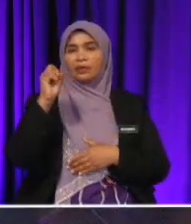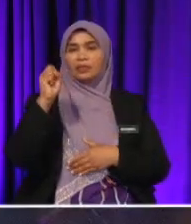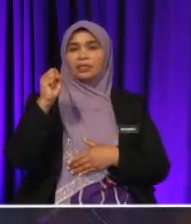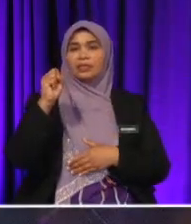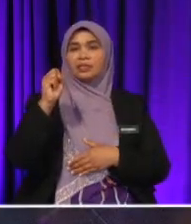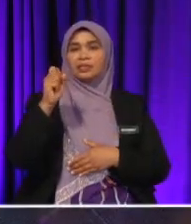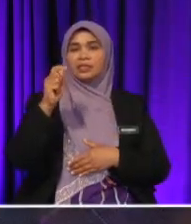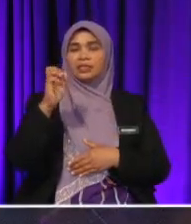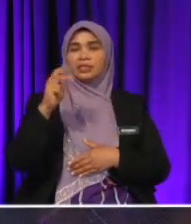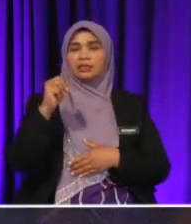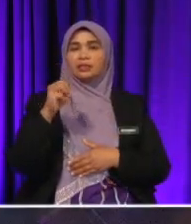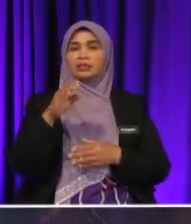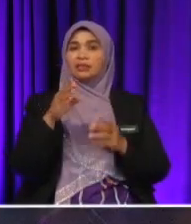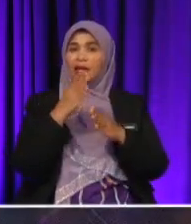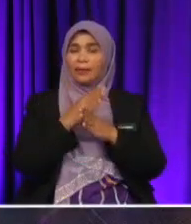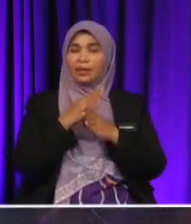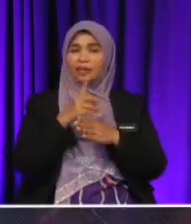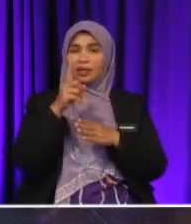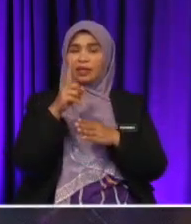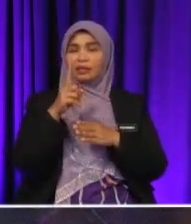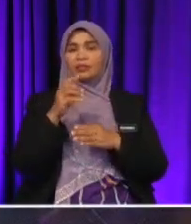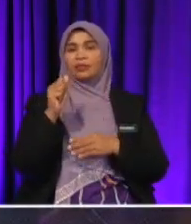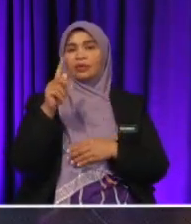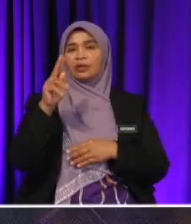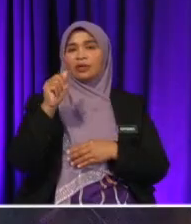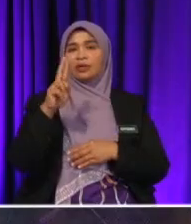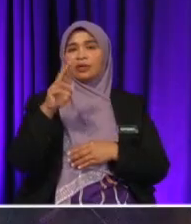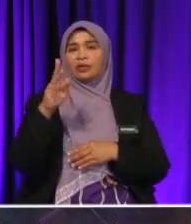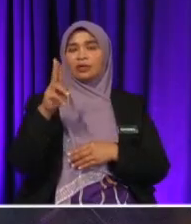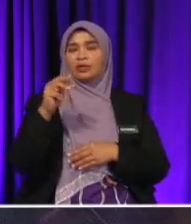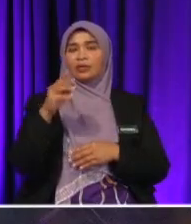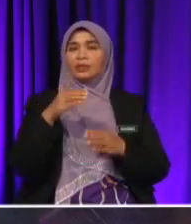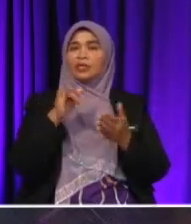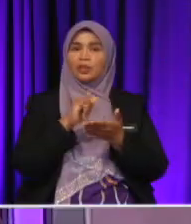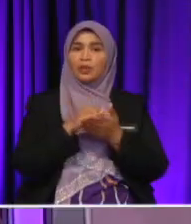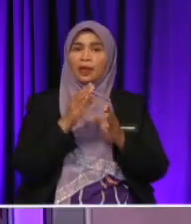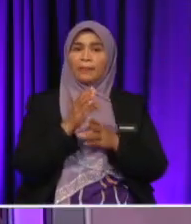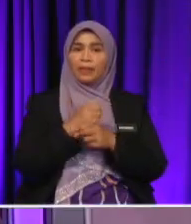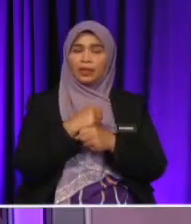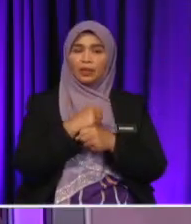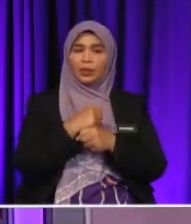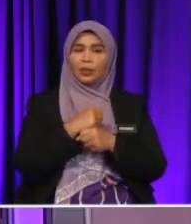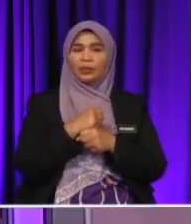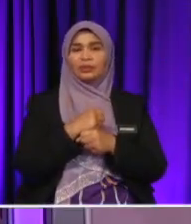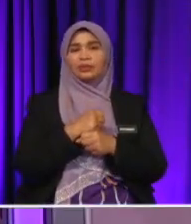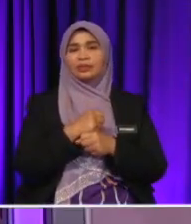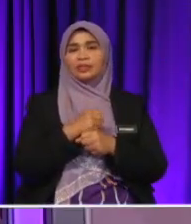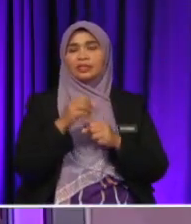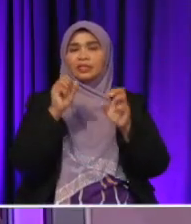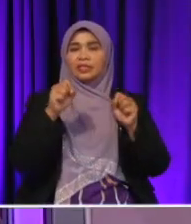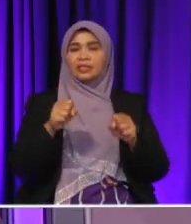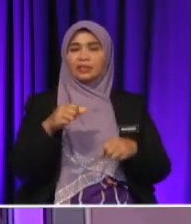satu akuarium itu adalah membentuk ekosistemnya sendiri jadi bila ada pokok hidrofit tuh